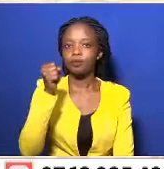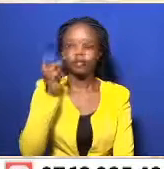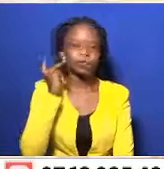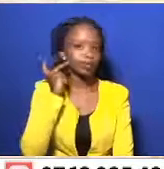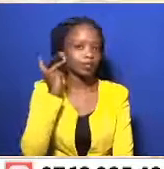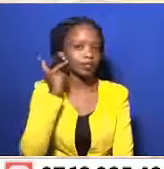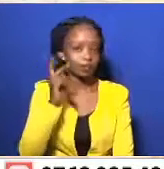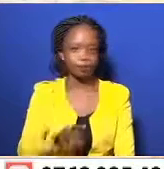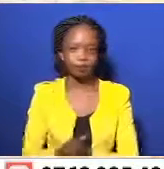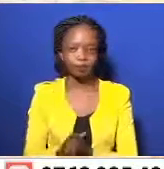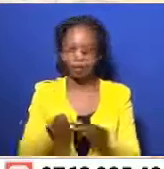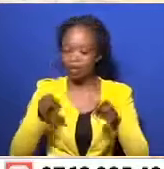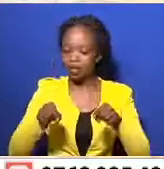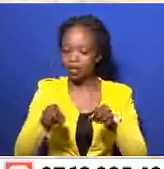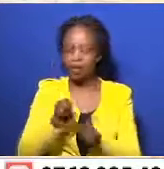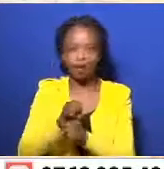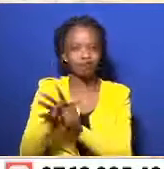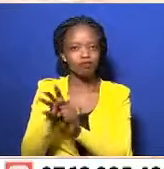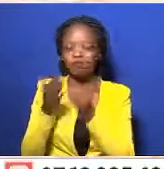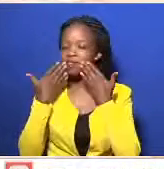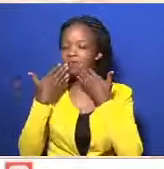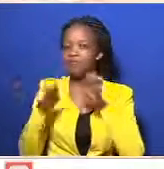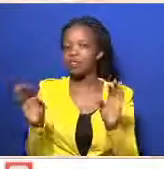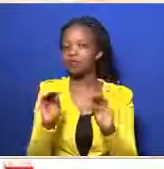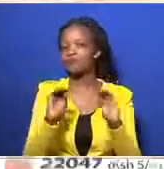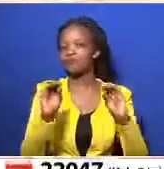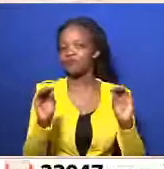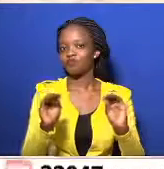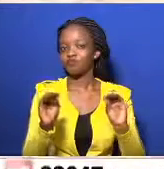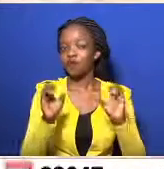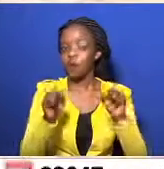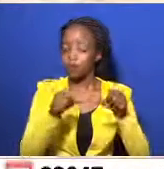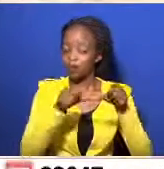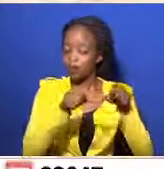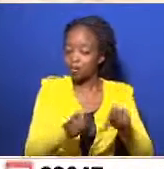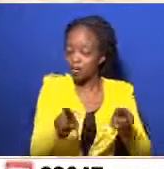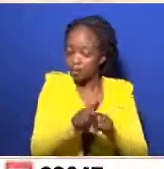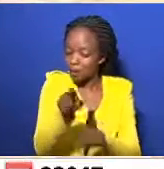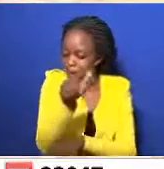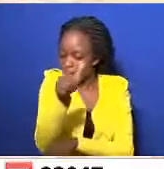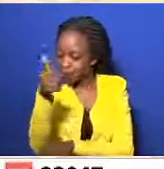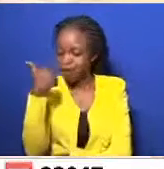Hii corona haishi. Anaanza kukaa kama wagonjwa wengine.